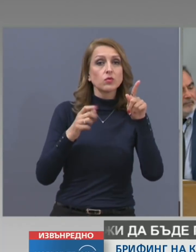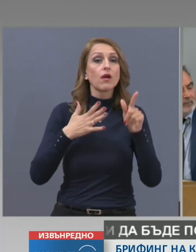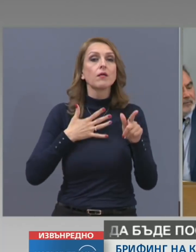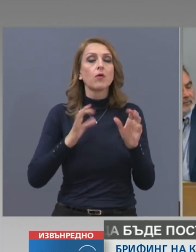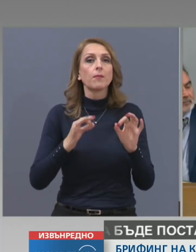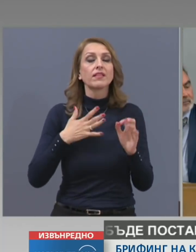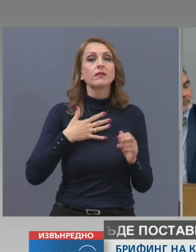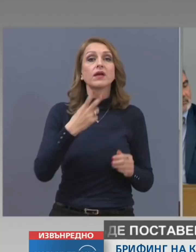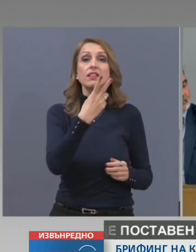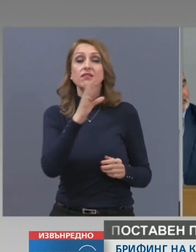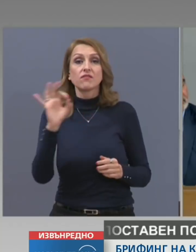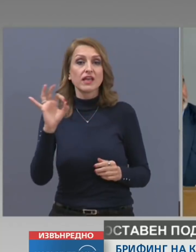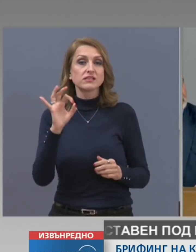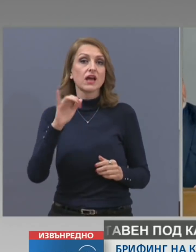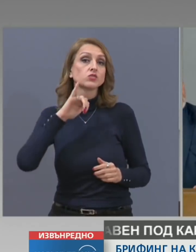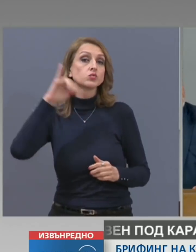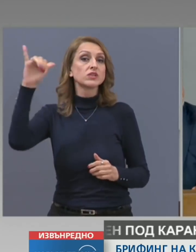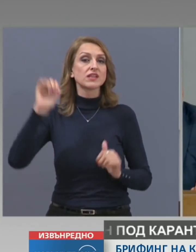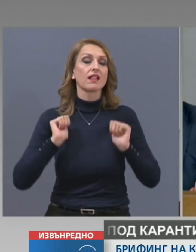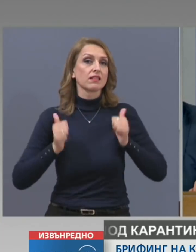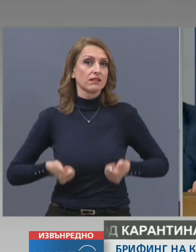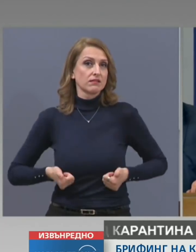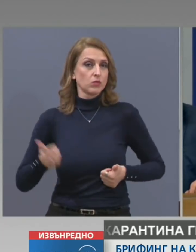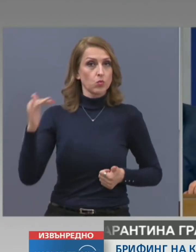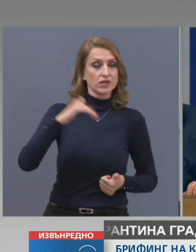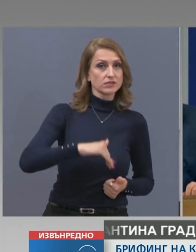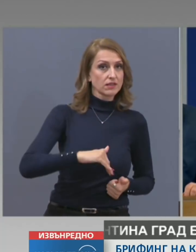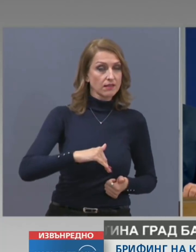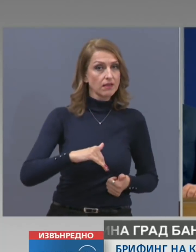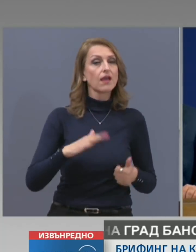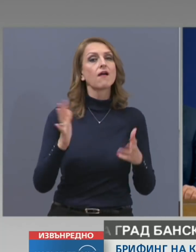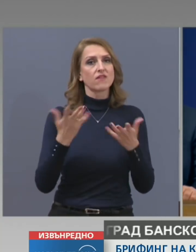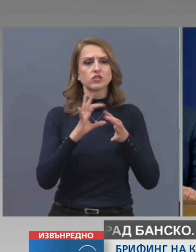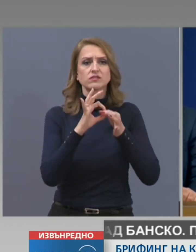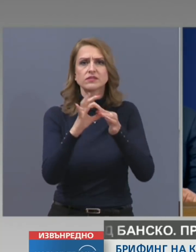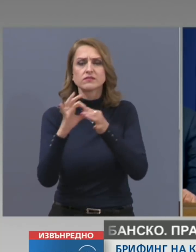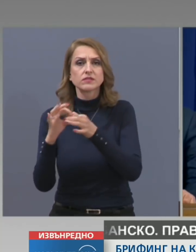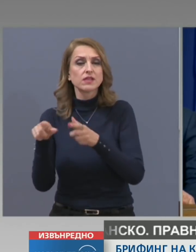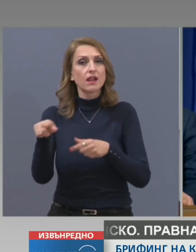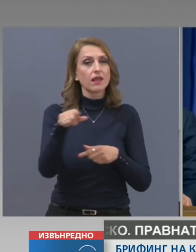200 чуждестранни туристи, които са в хотелите. Вече сме се свързали с